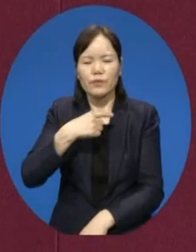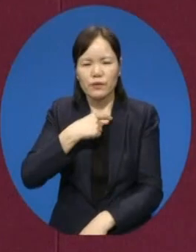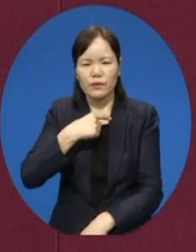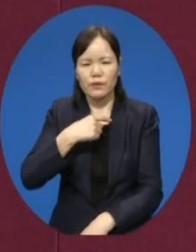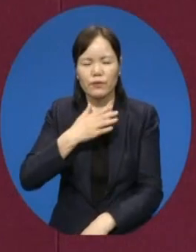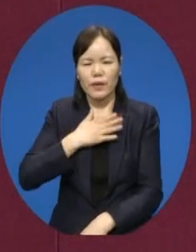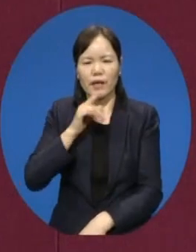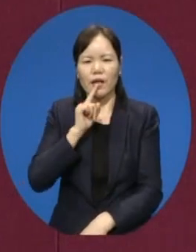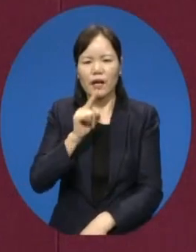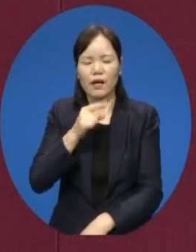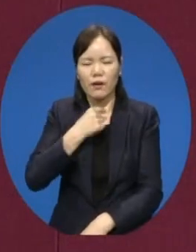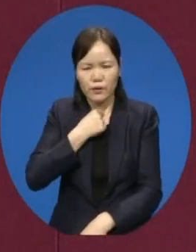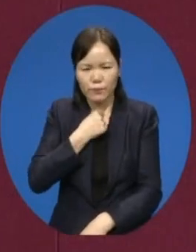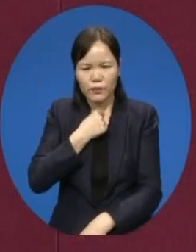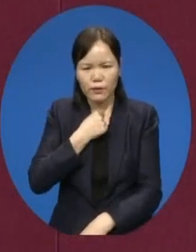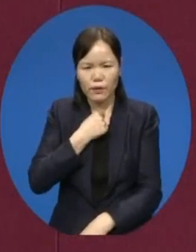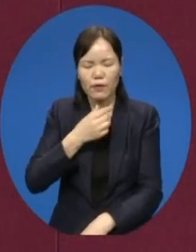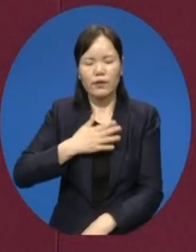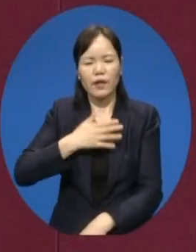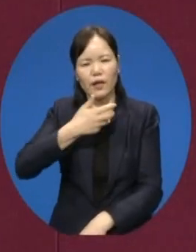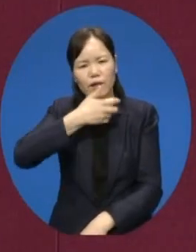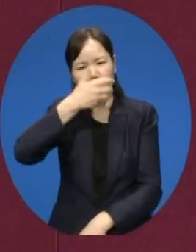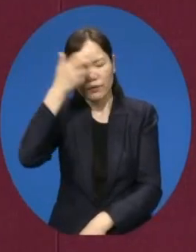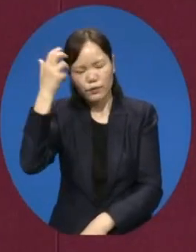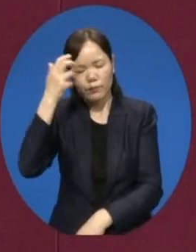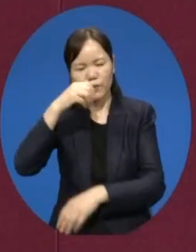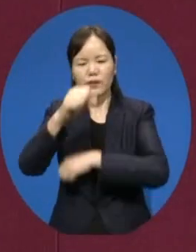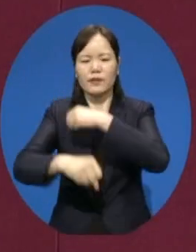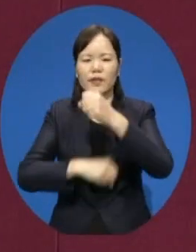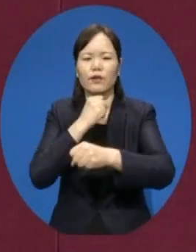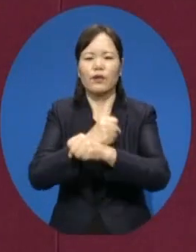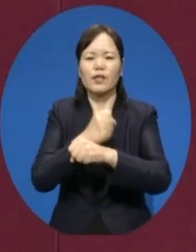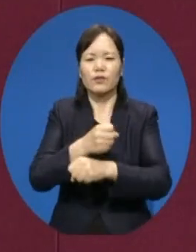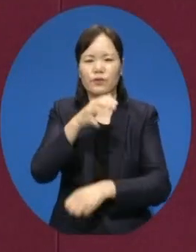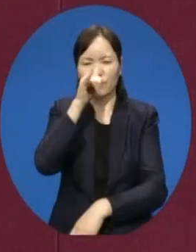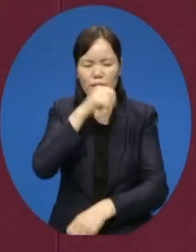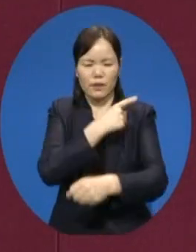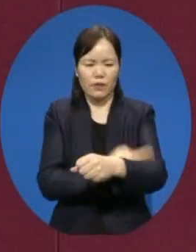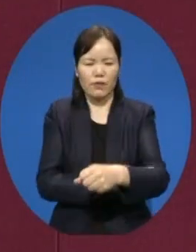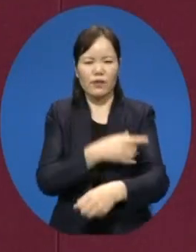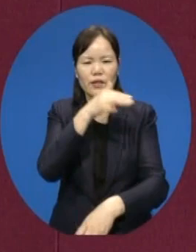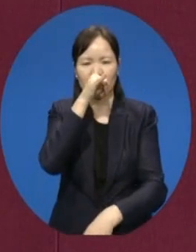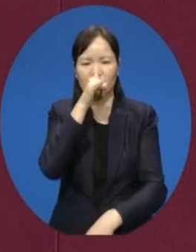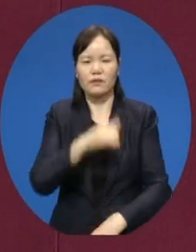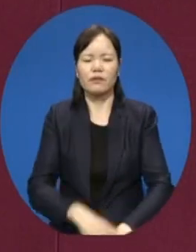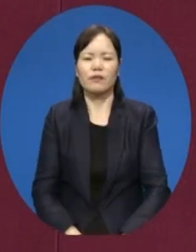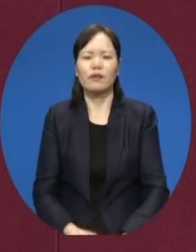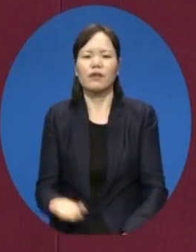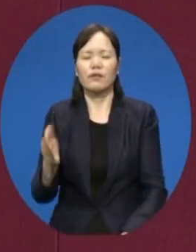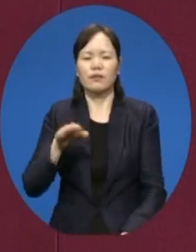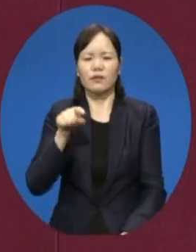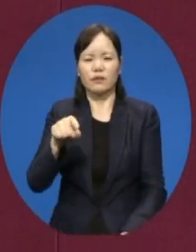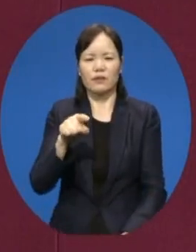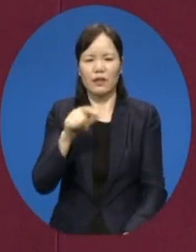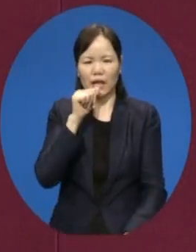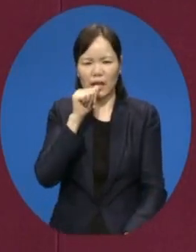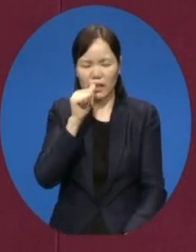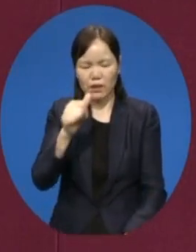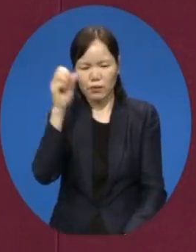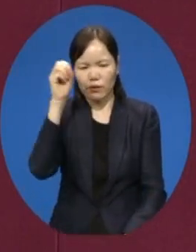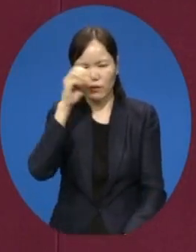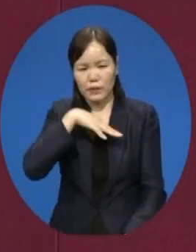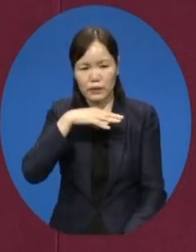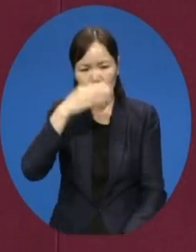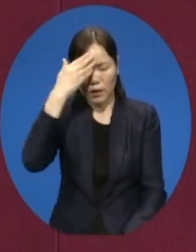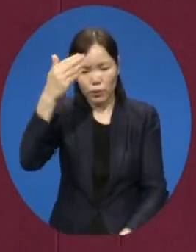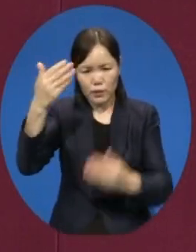싶은 말, 내가 꾸고 싶은 꿈을 온전히 자유롭게 할 수 있는 권리를 가지고 태어났습니다. 하지만 이것은 결코 거저 얻어진 것이